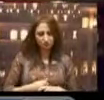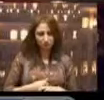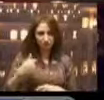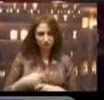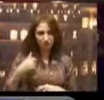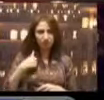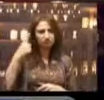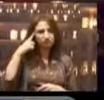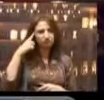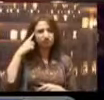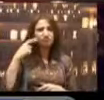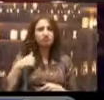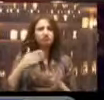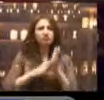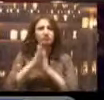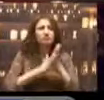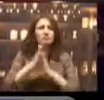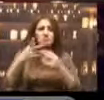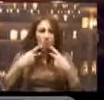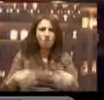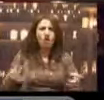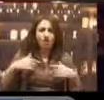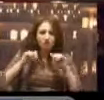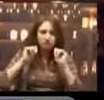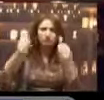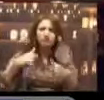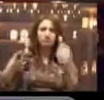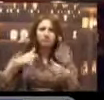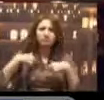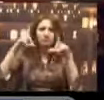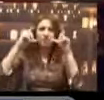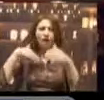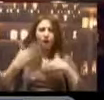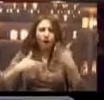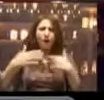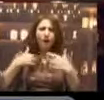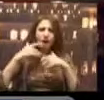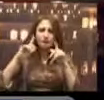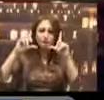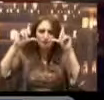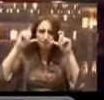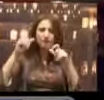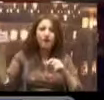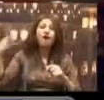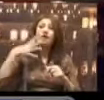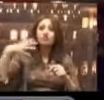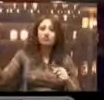وحسيت ان هي تبقى خطوه خياليه بالنسبه لي يعني. يعني جريت جري، وبعد كده الاستاذ اختارني للدور